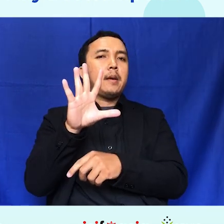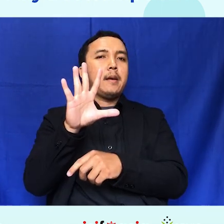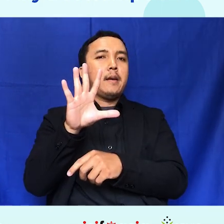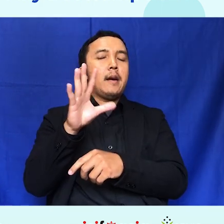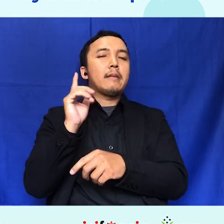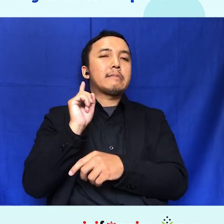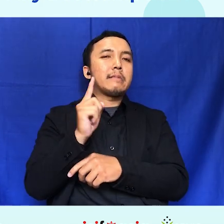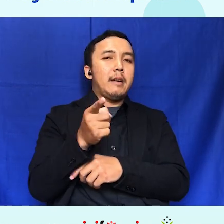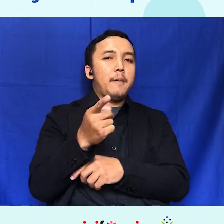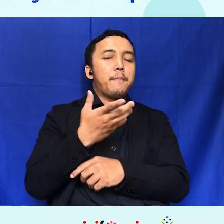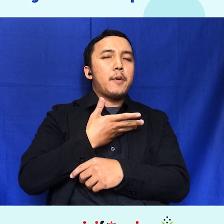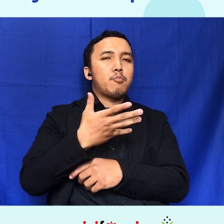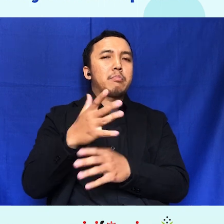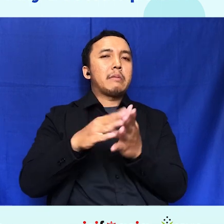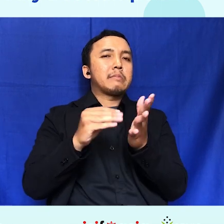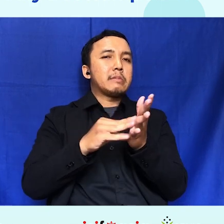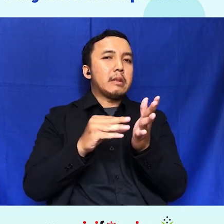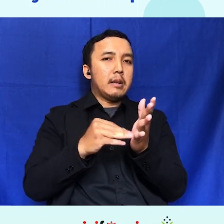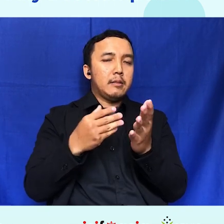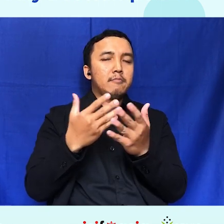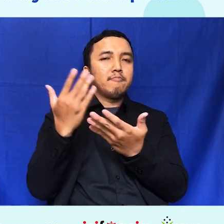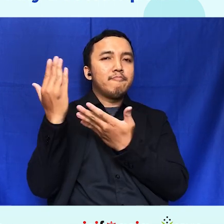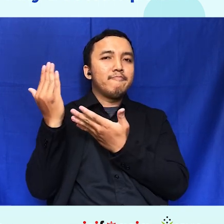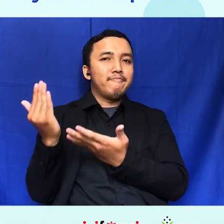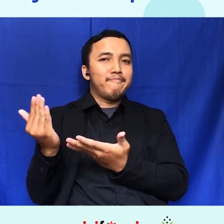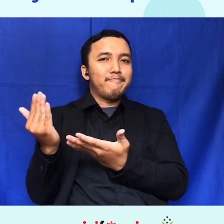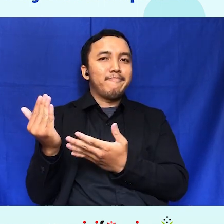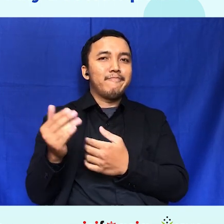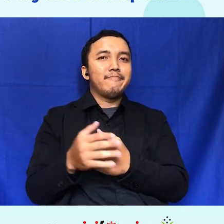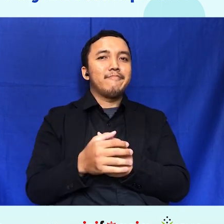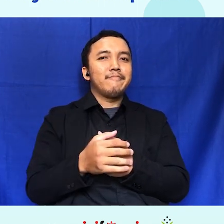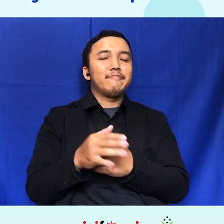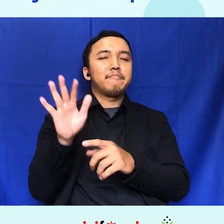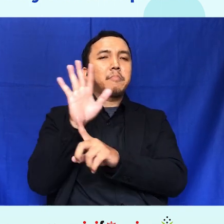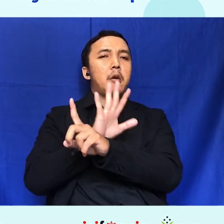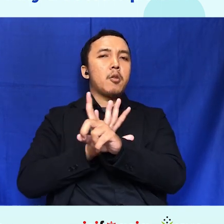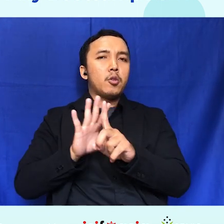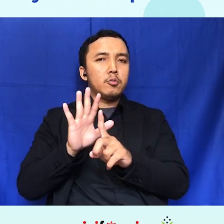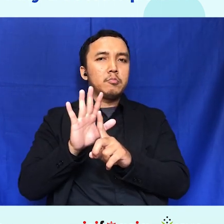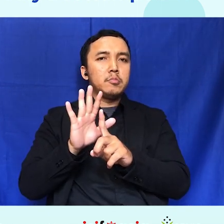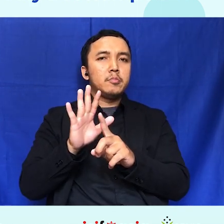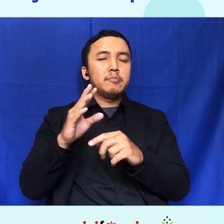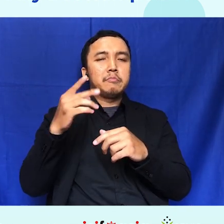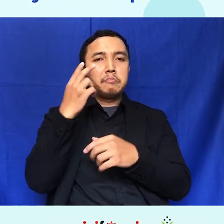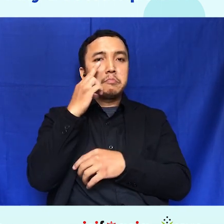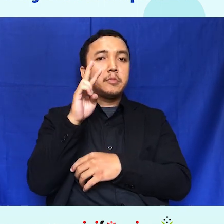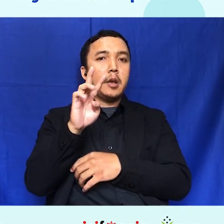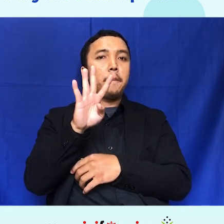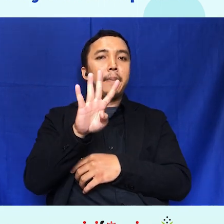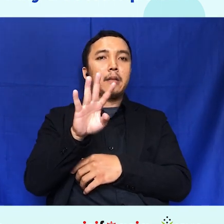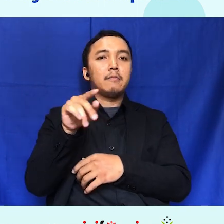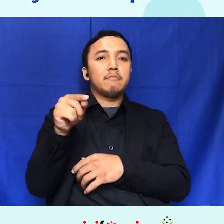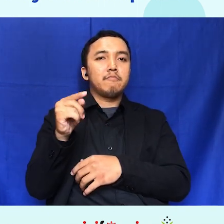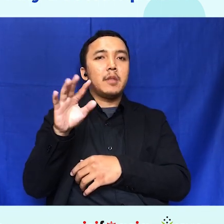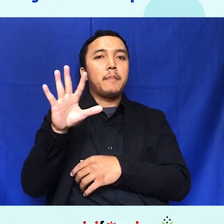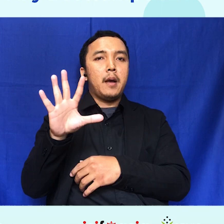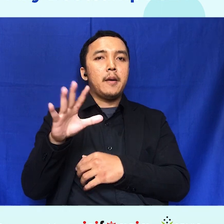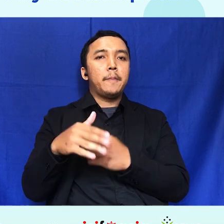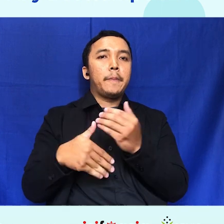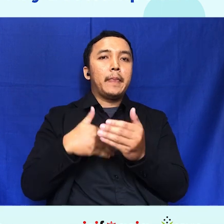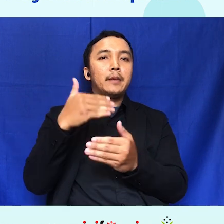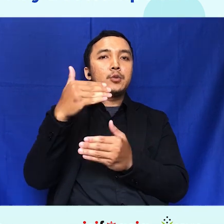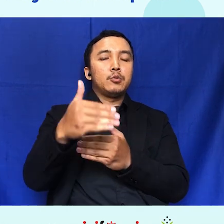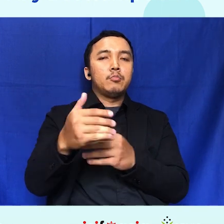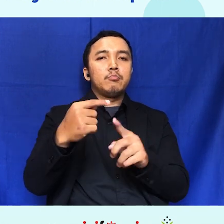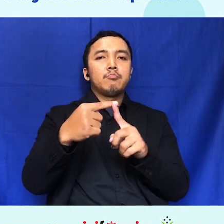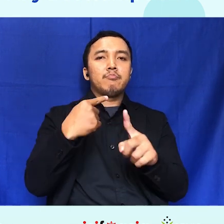mempelajari teknik asymptote compositing radio button not. Demorphin animation radio button check 2 of. C background and Dewok cycle radio button check 4 of 5. Soal selanjutnya button.